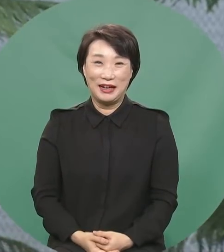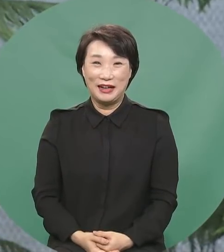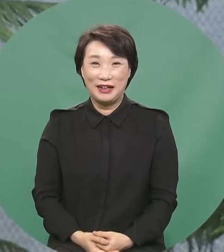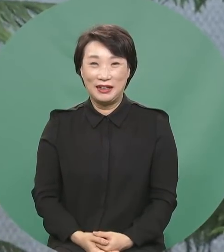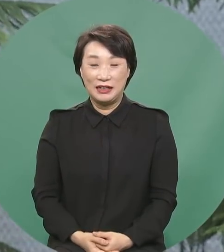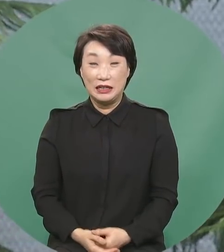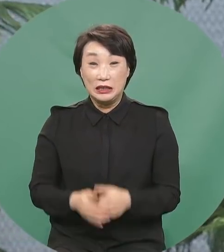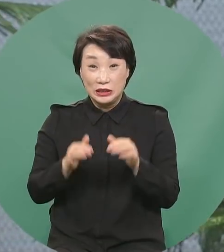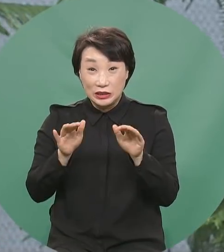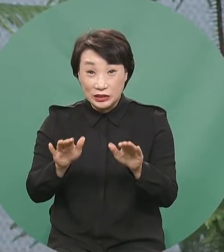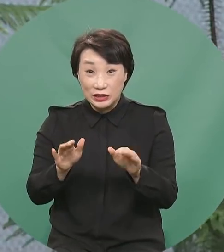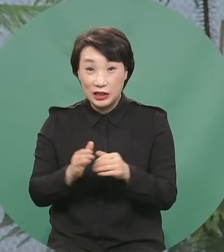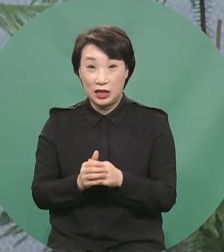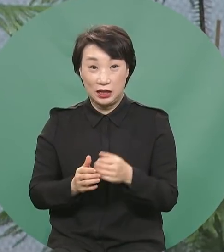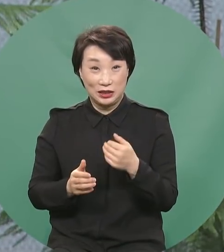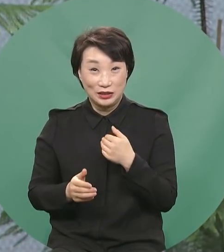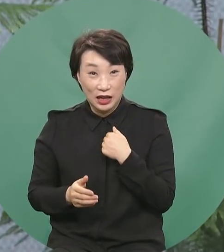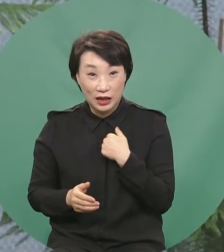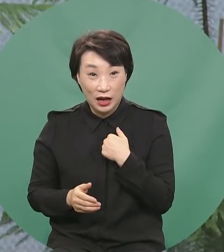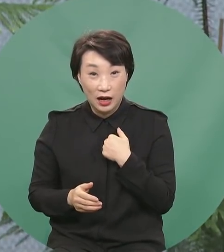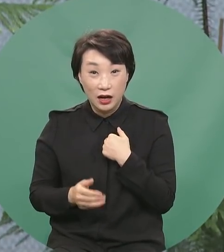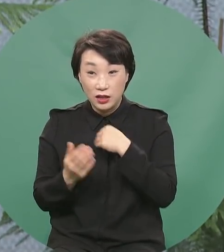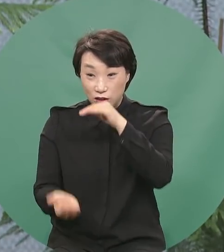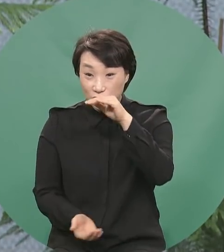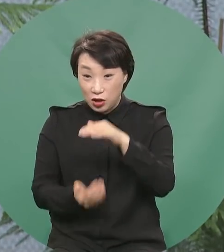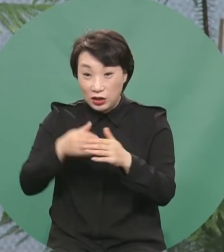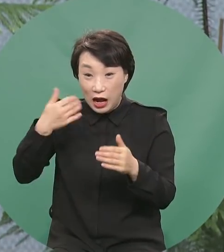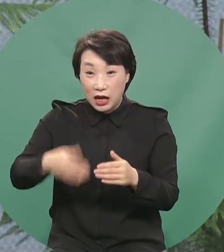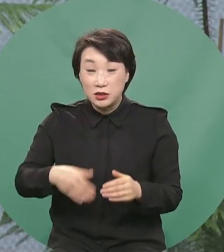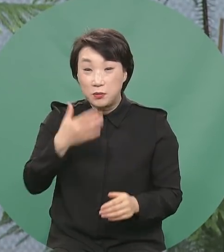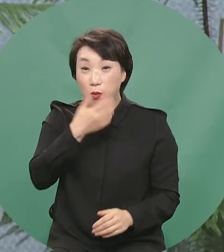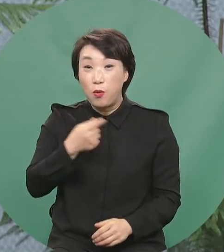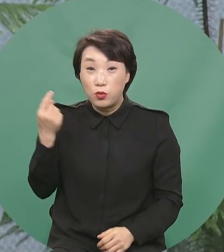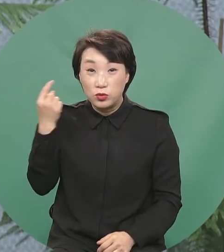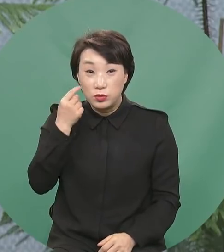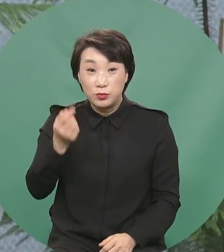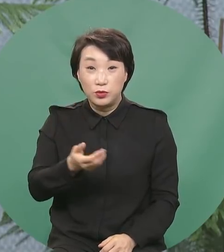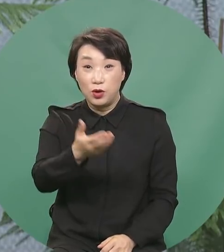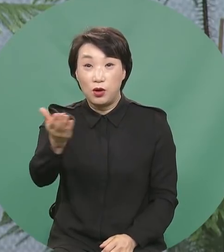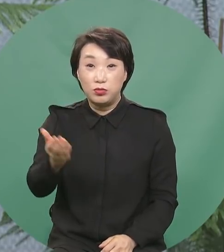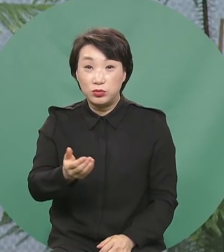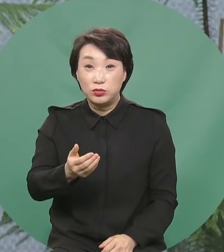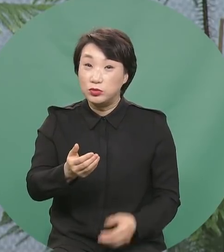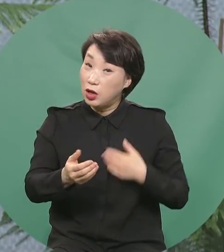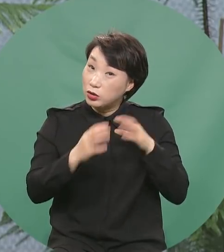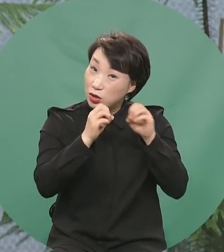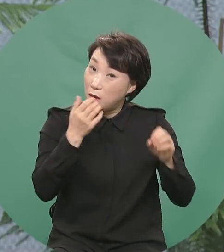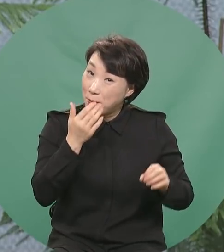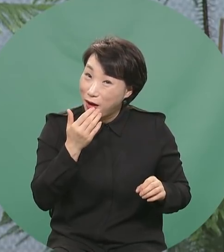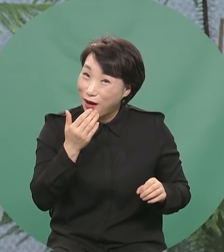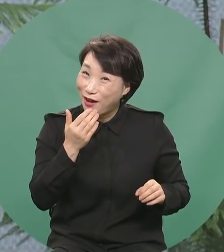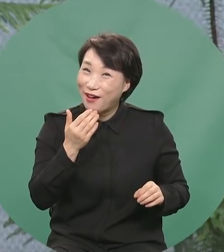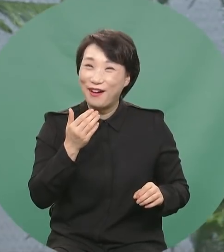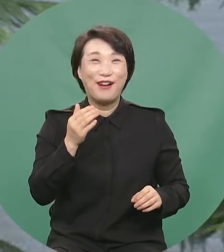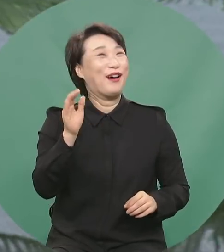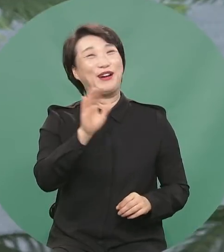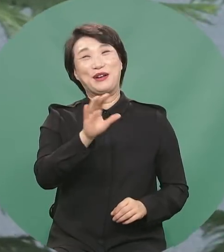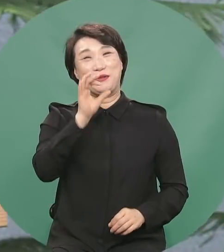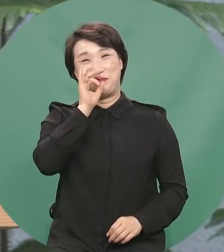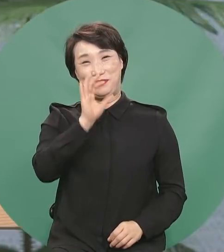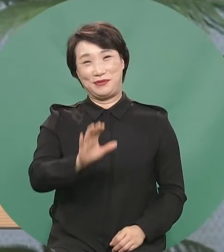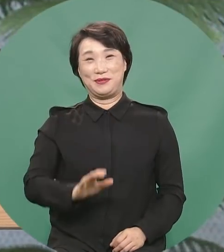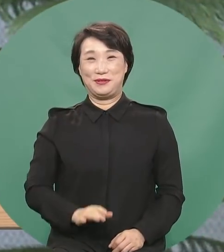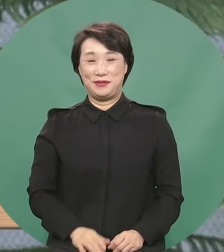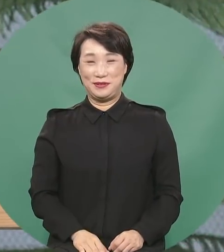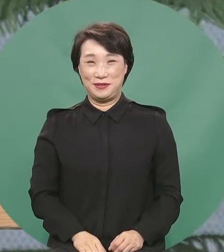그런데 내게도 안 이루어진 복음을 누구에게 전하겠는가?